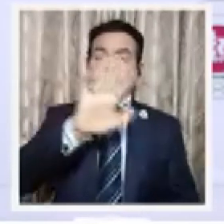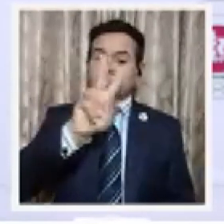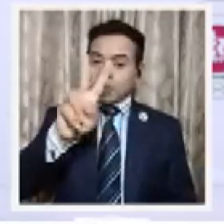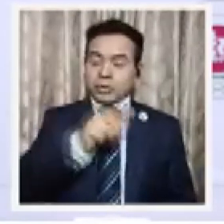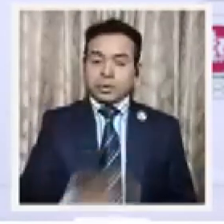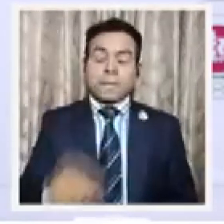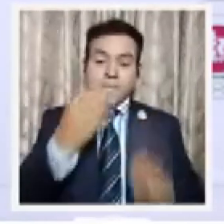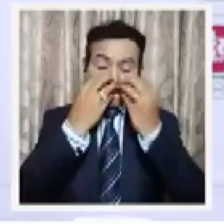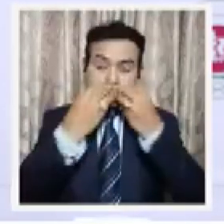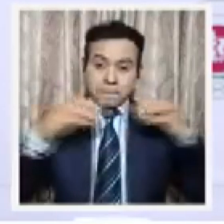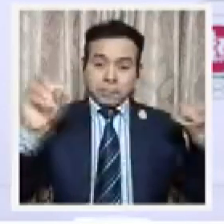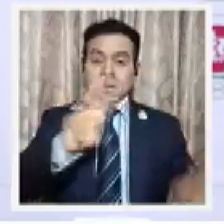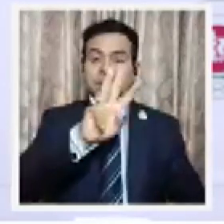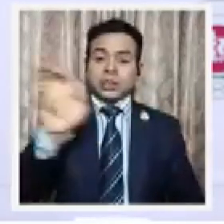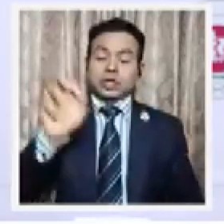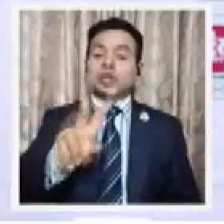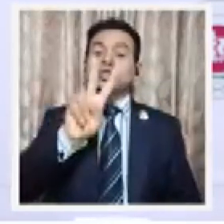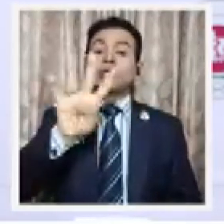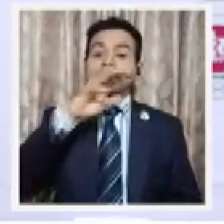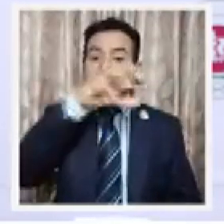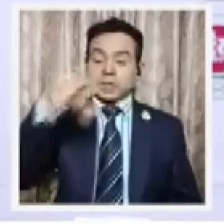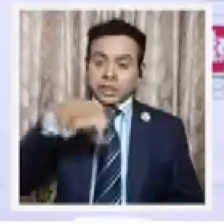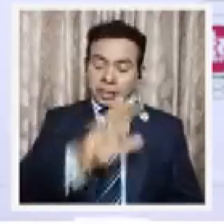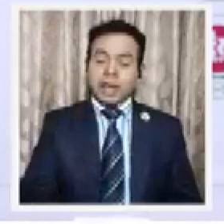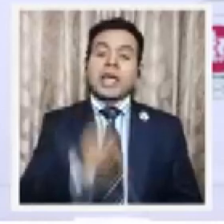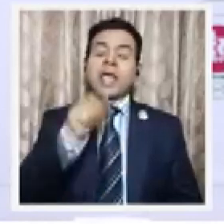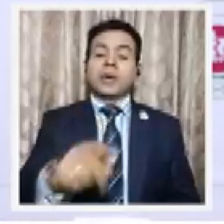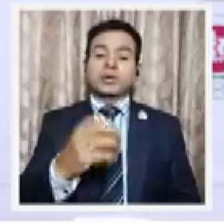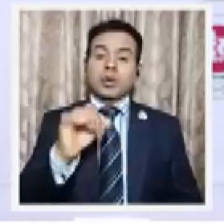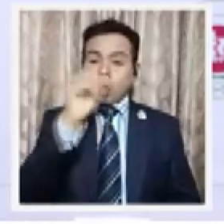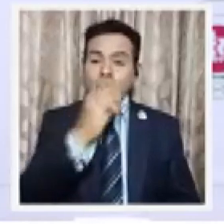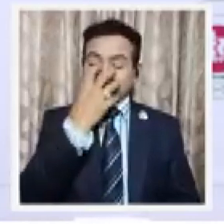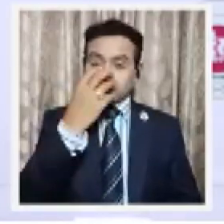অক্সিজেন সিলিন্ডারের সংখ্যা 12,352টি, সারা দেশে হাইফ্লো